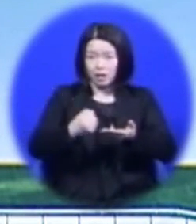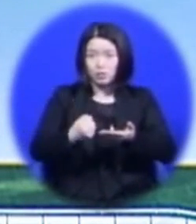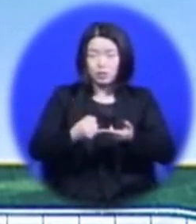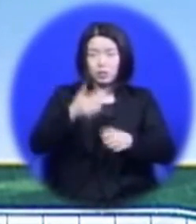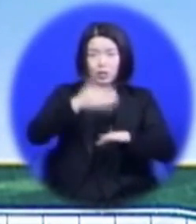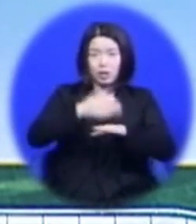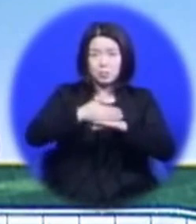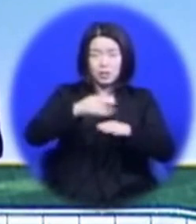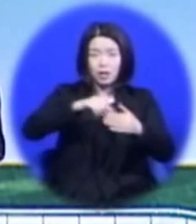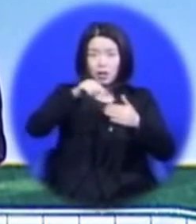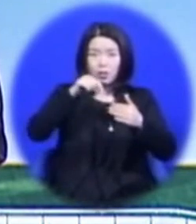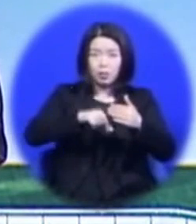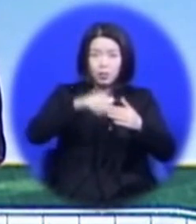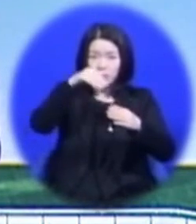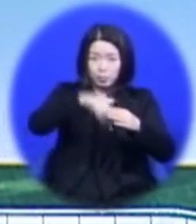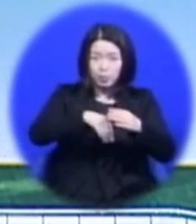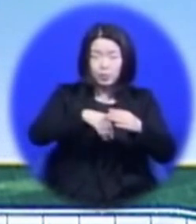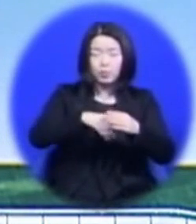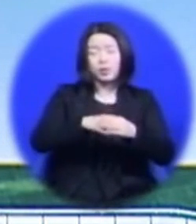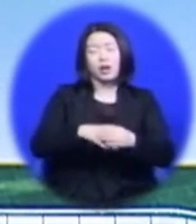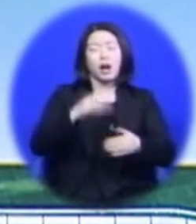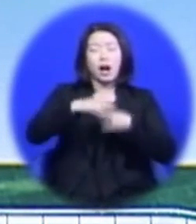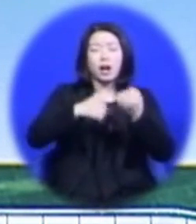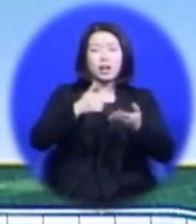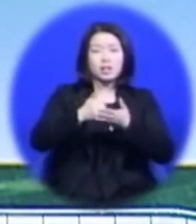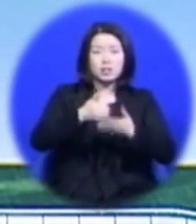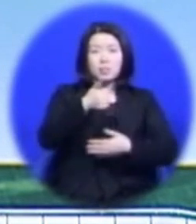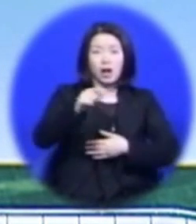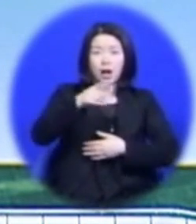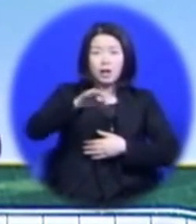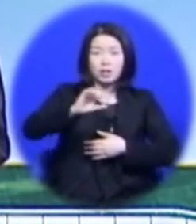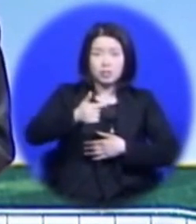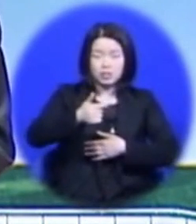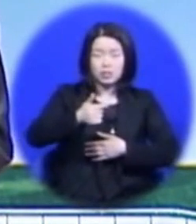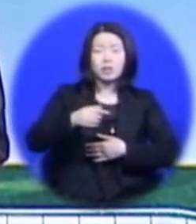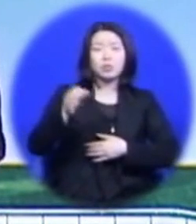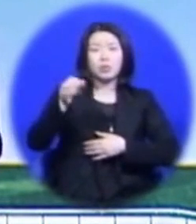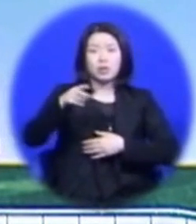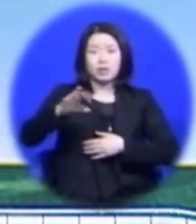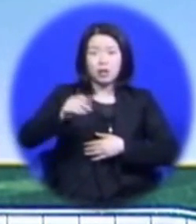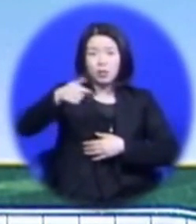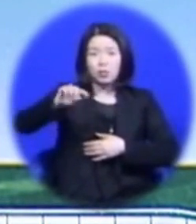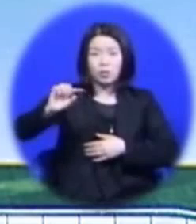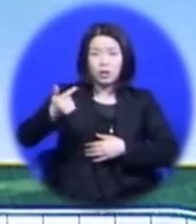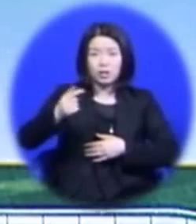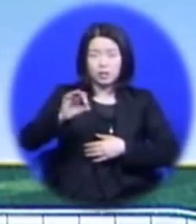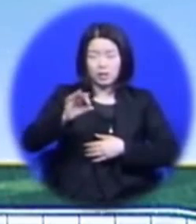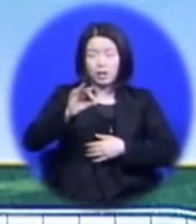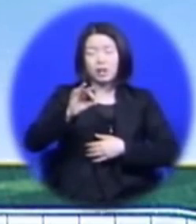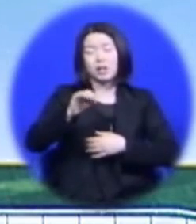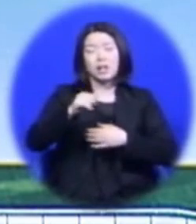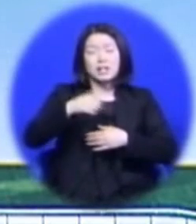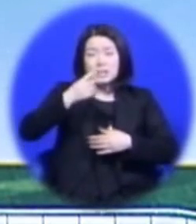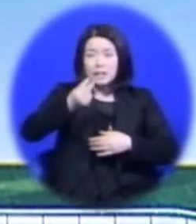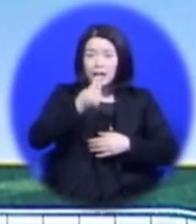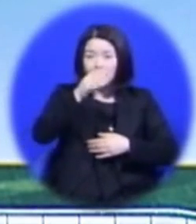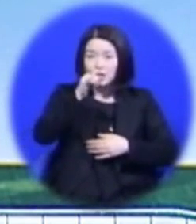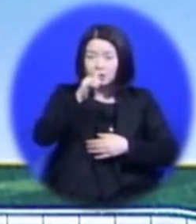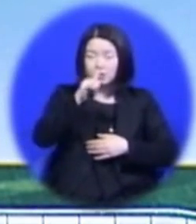이렇게 썼습니다. 하나님, 하연이와 영광이가 살아있는 것만으로 감사합니다. 그것이면 충분합니다.